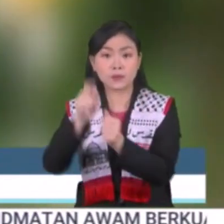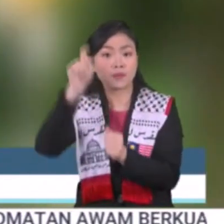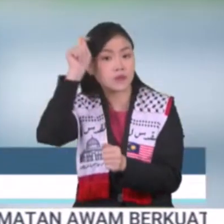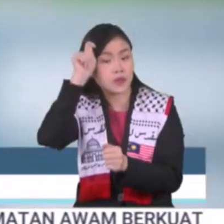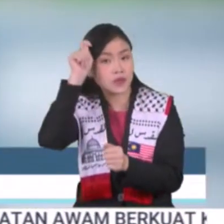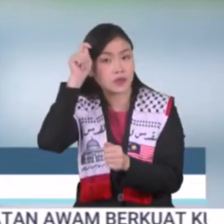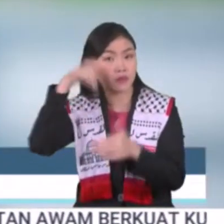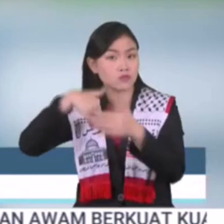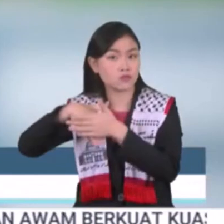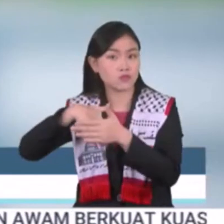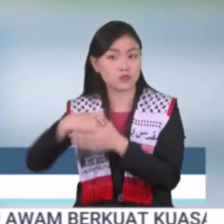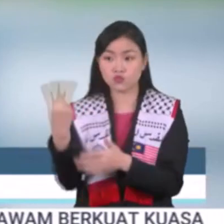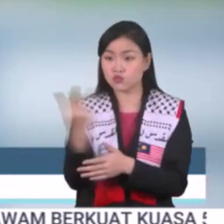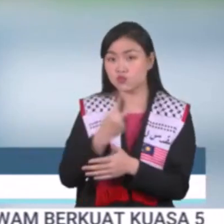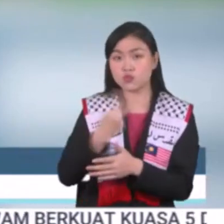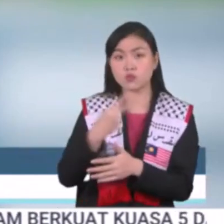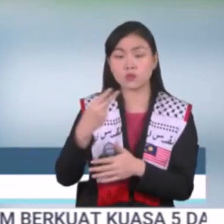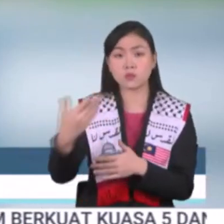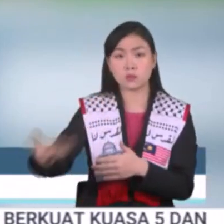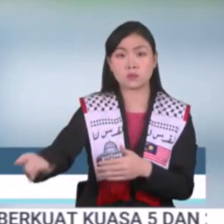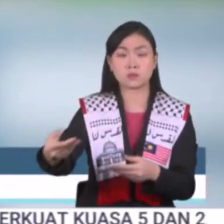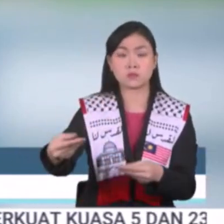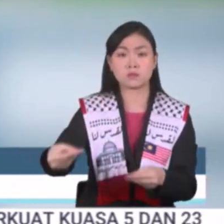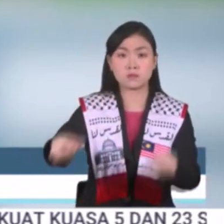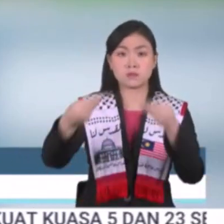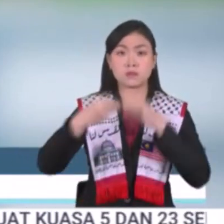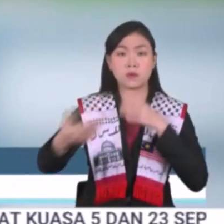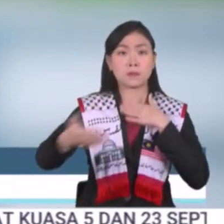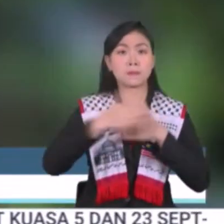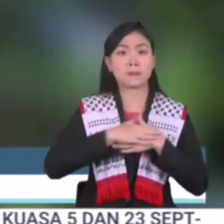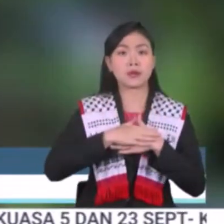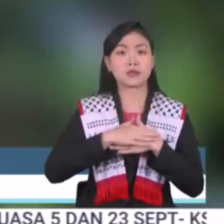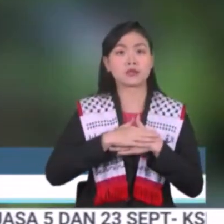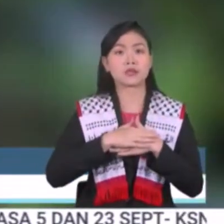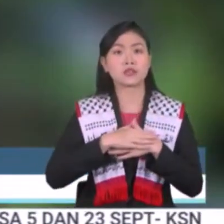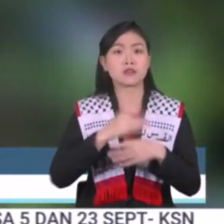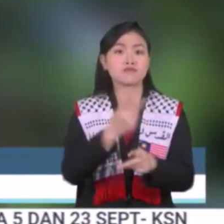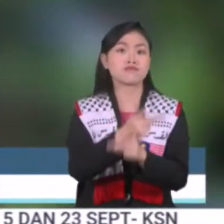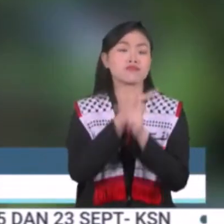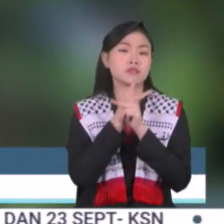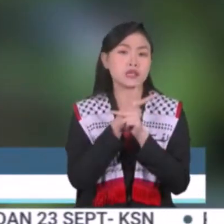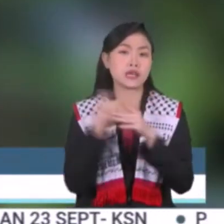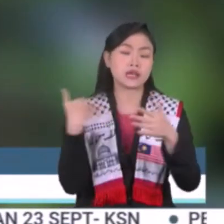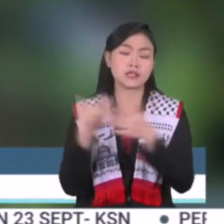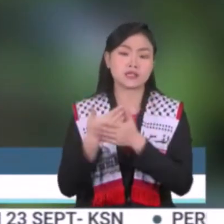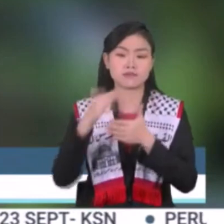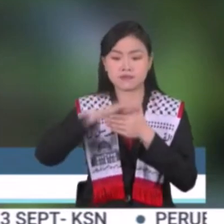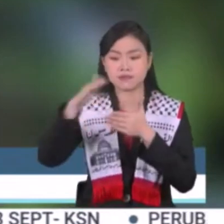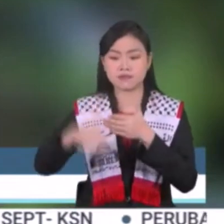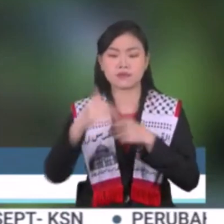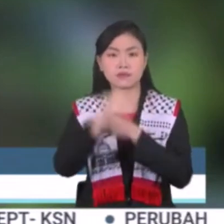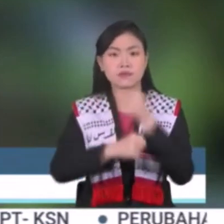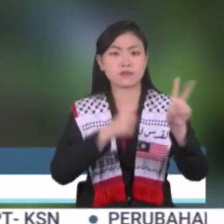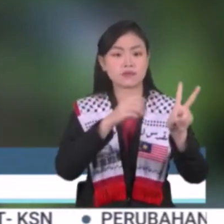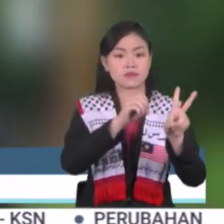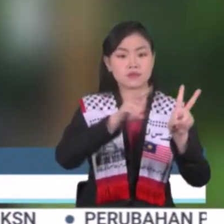FC. Kedua-dua pemain ini dibawa masuk menyertai pasukan secara pinjaman sehingga tamat musim